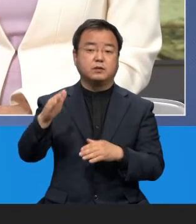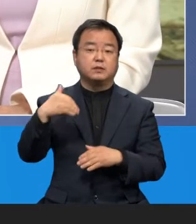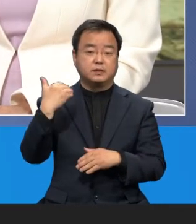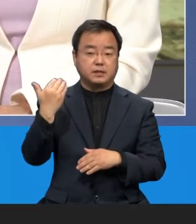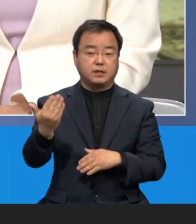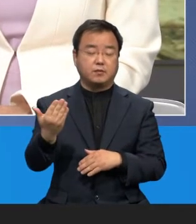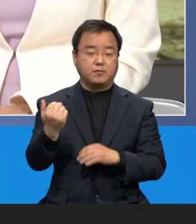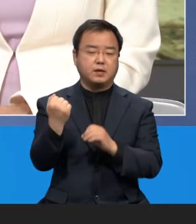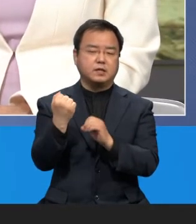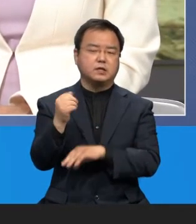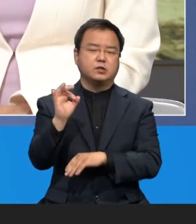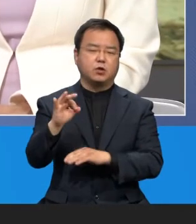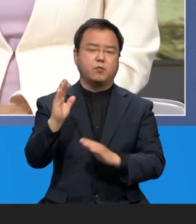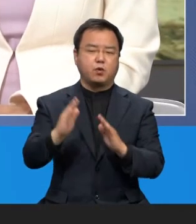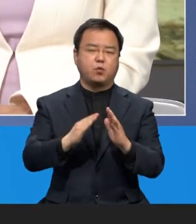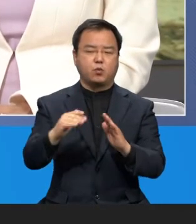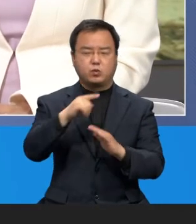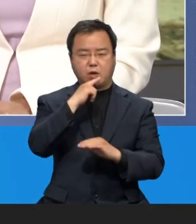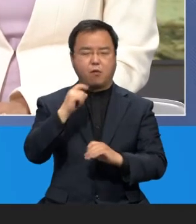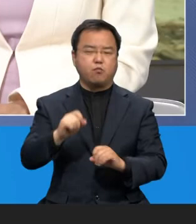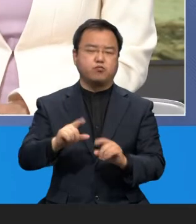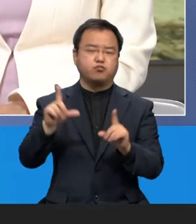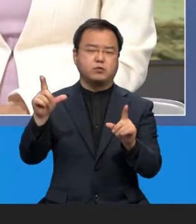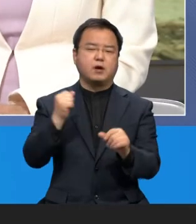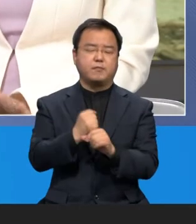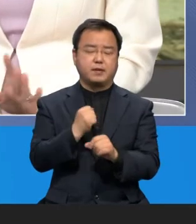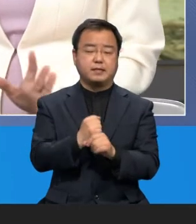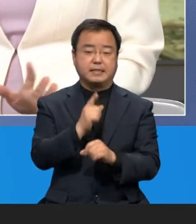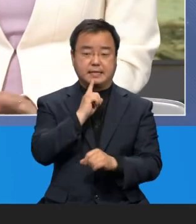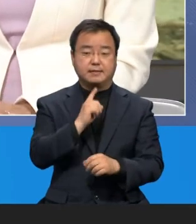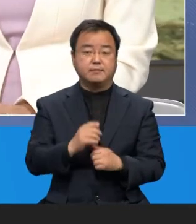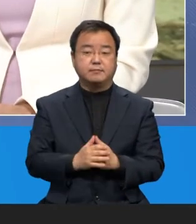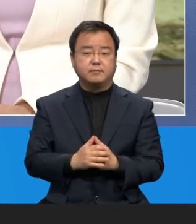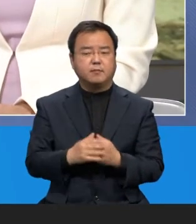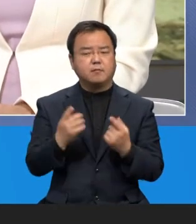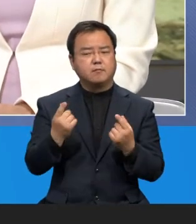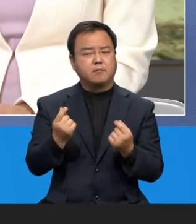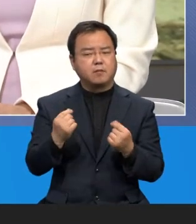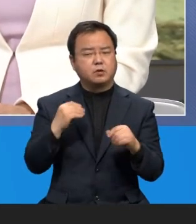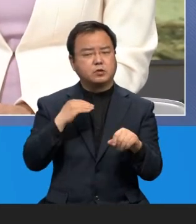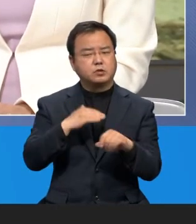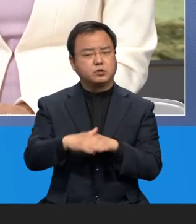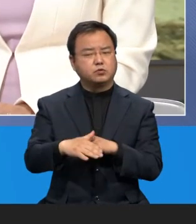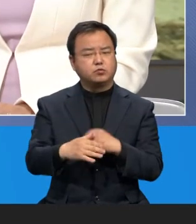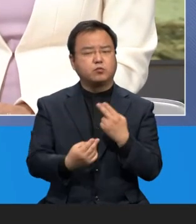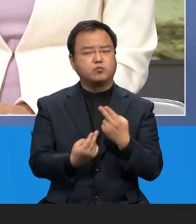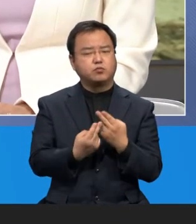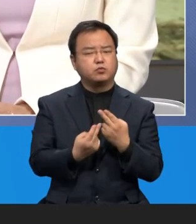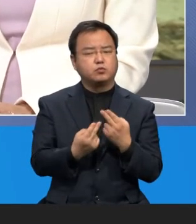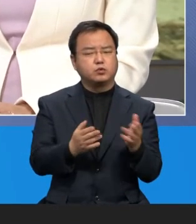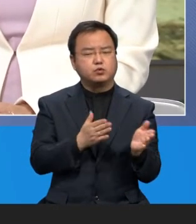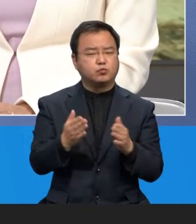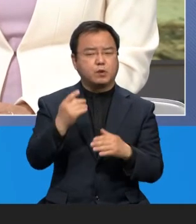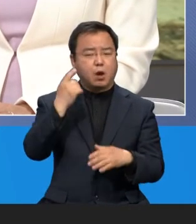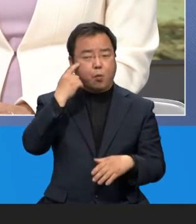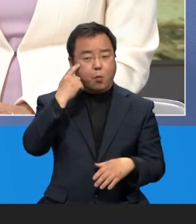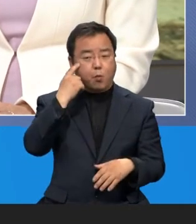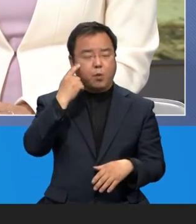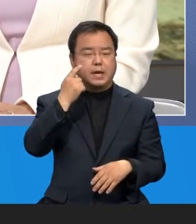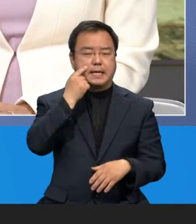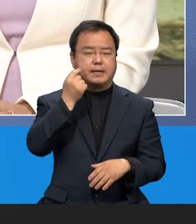종잣돈으로 해서 공적 부채까지 발행한다는 방침입니다. 네. 이렇게까지 파격적인 기금 마련에 나선 건 일본